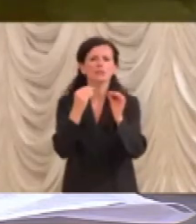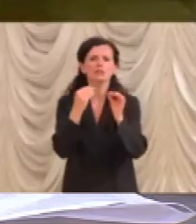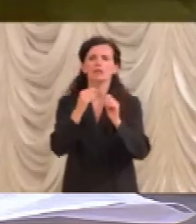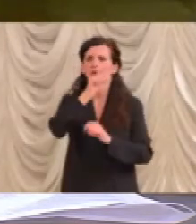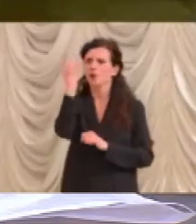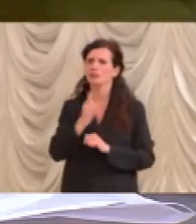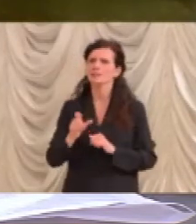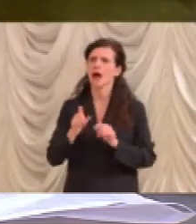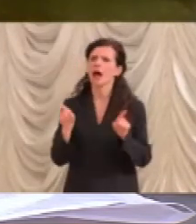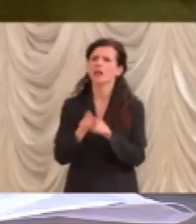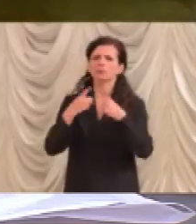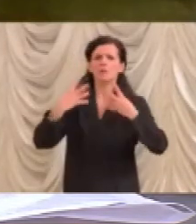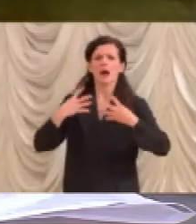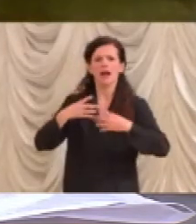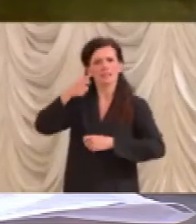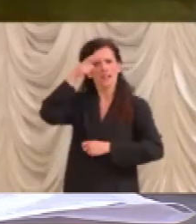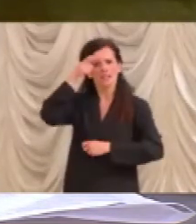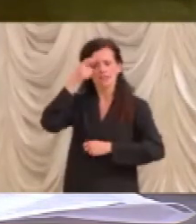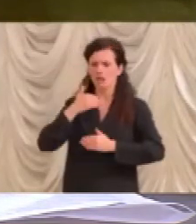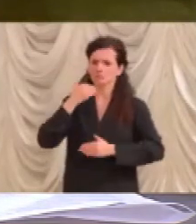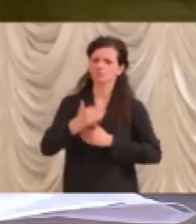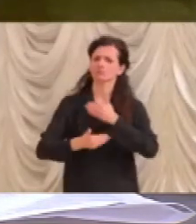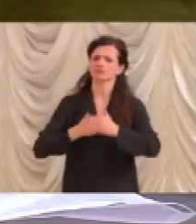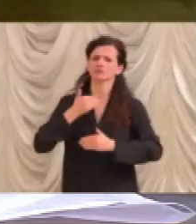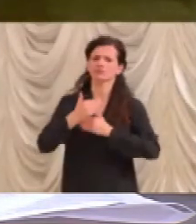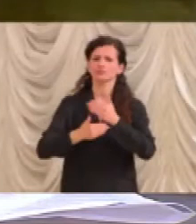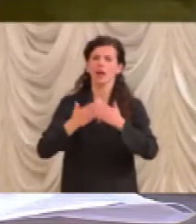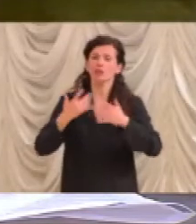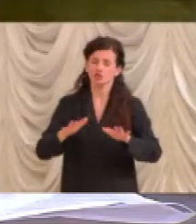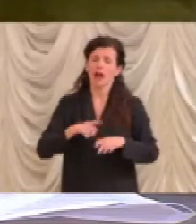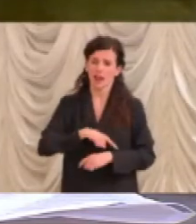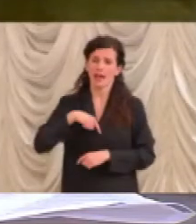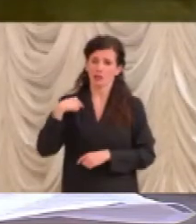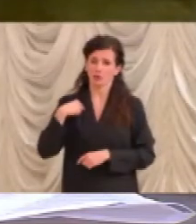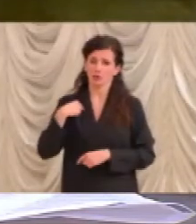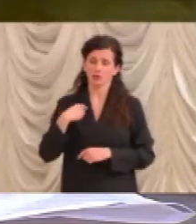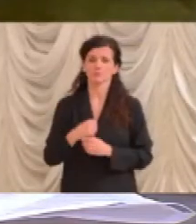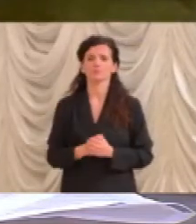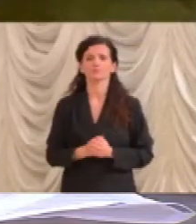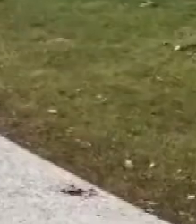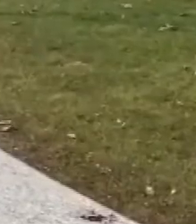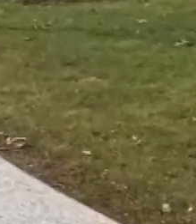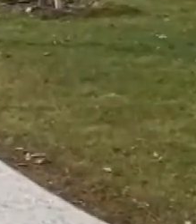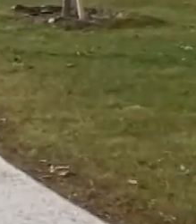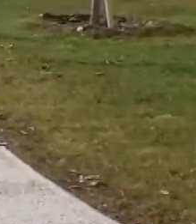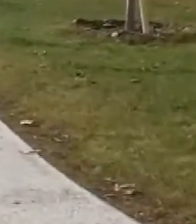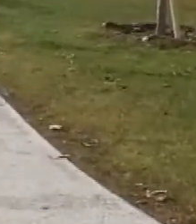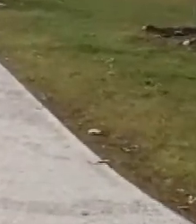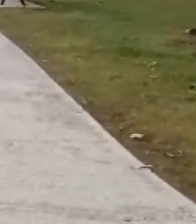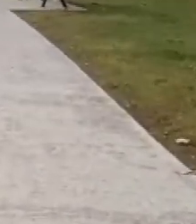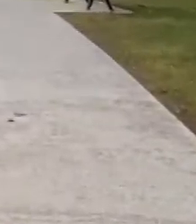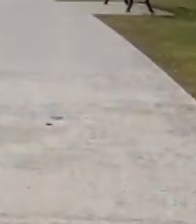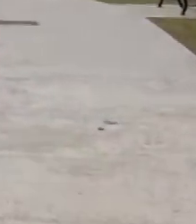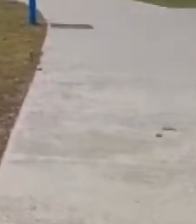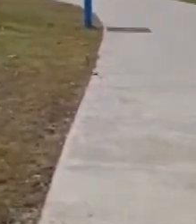possibilità di rinnovare gli autonomi che già hanno ricevuto 600 euro il nuovo stanziamento senza ulteriore richiesta parchi e giardini potranno